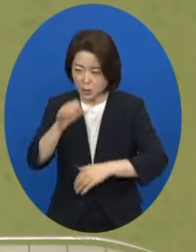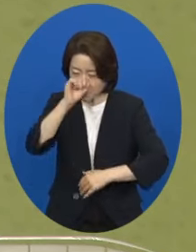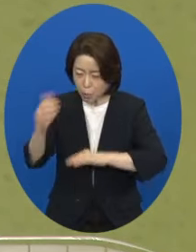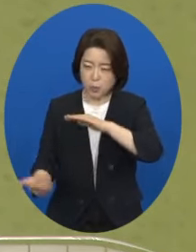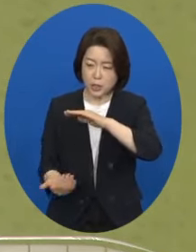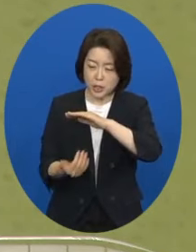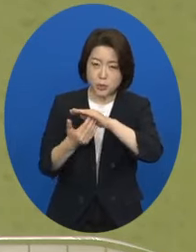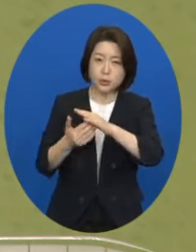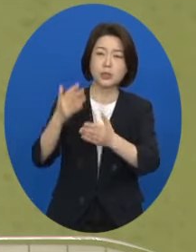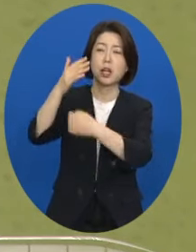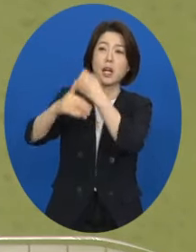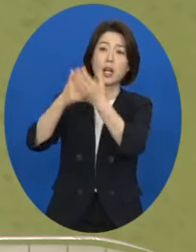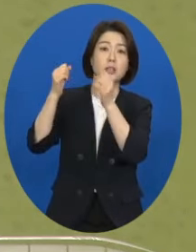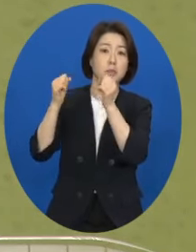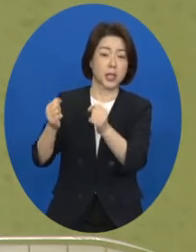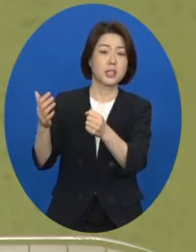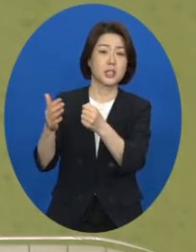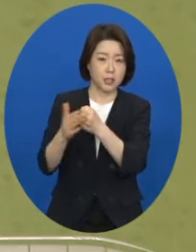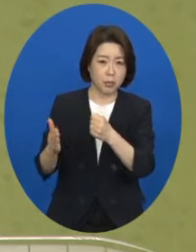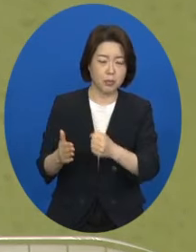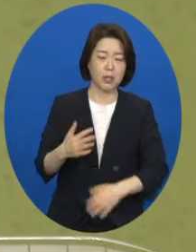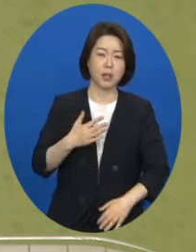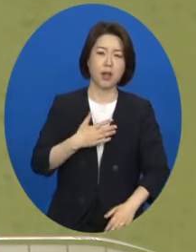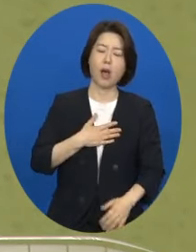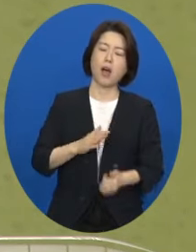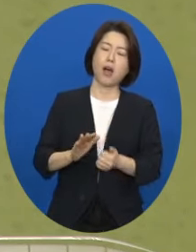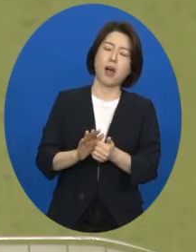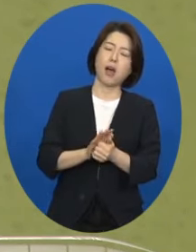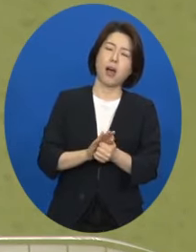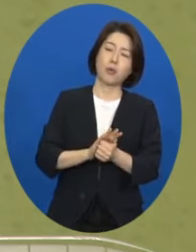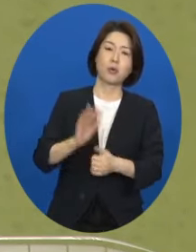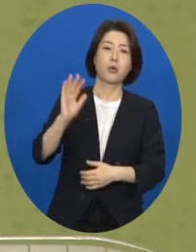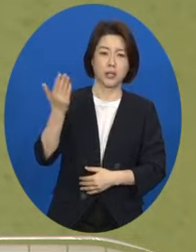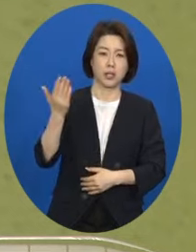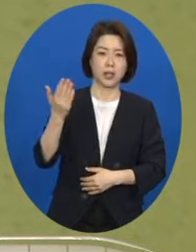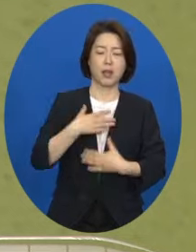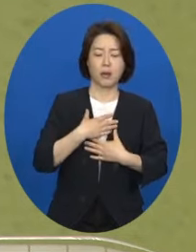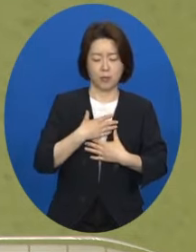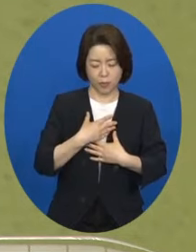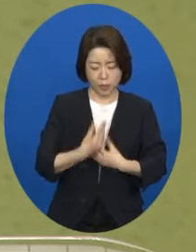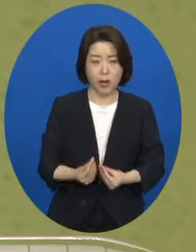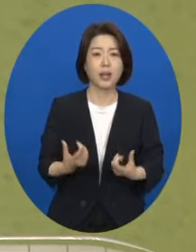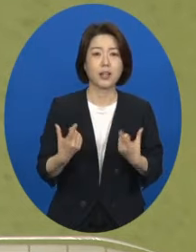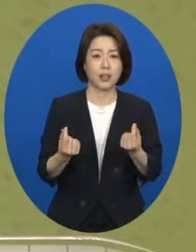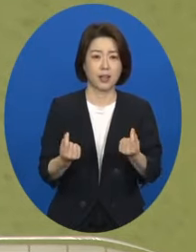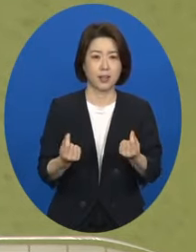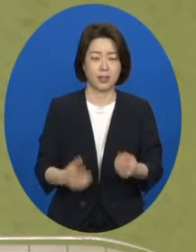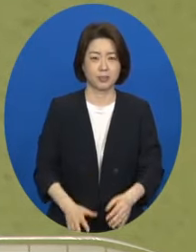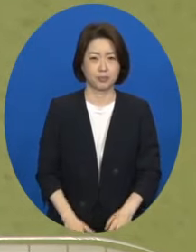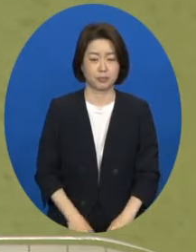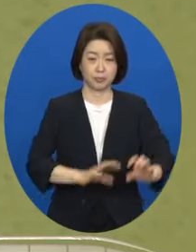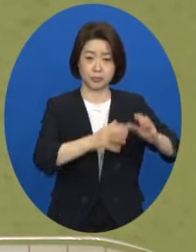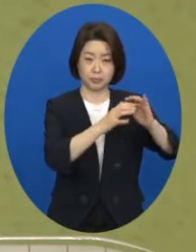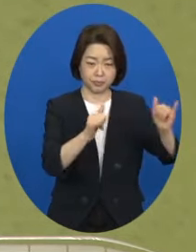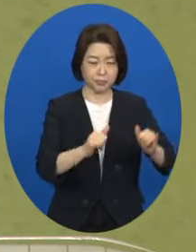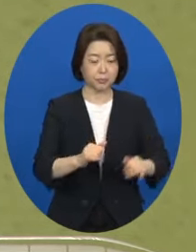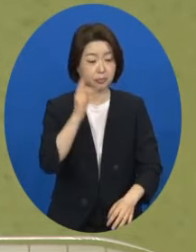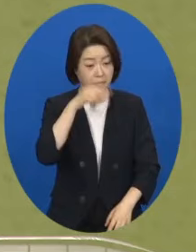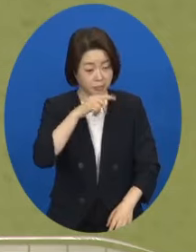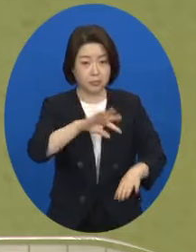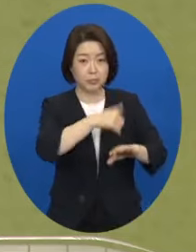또한 은혜가 되고 위안이 된다는 것이죠. 자, 백성들이 비록 사울을 택하긴